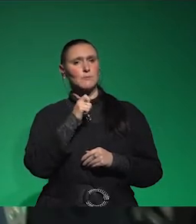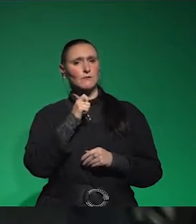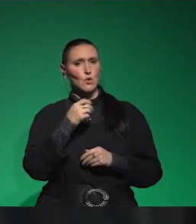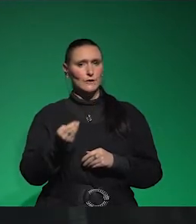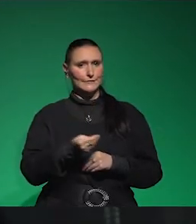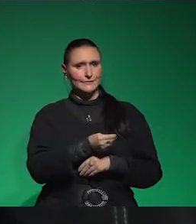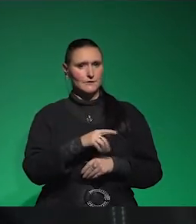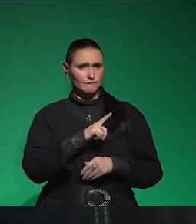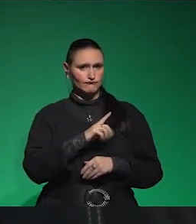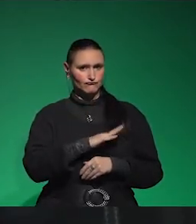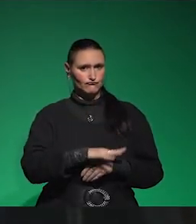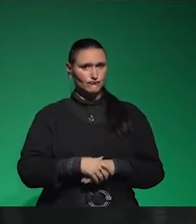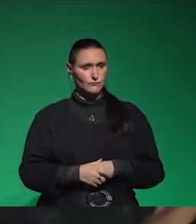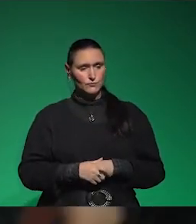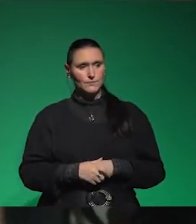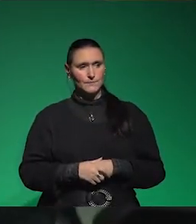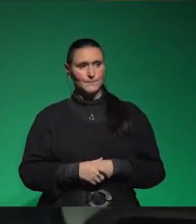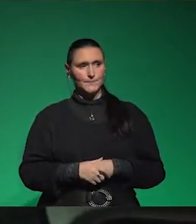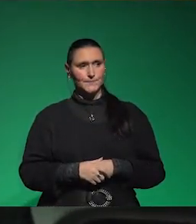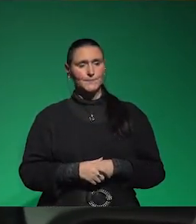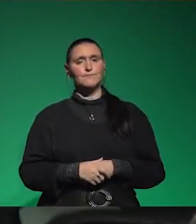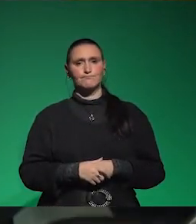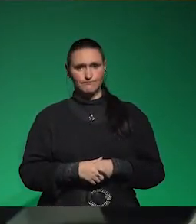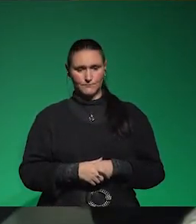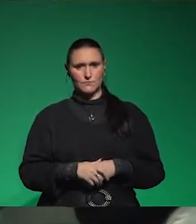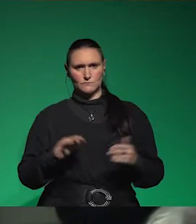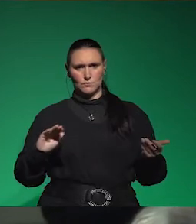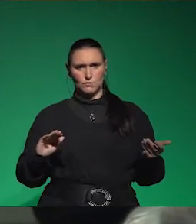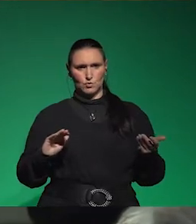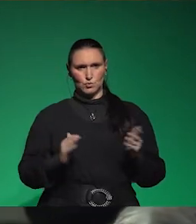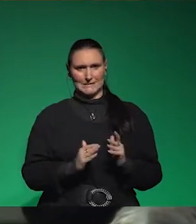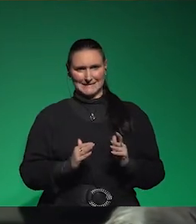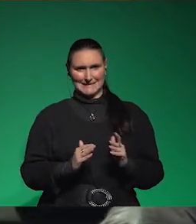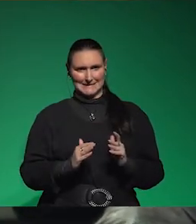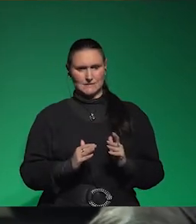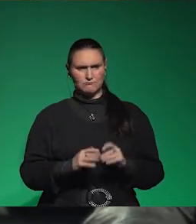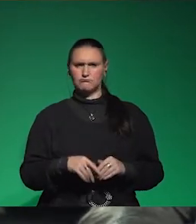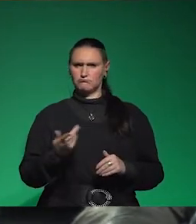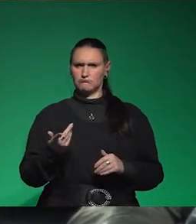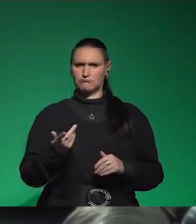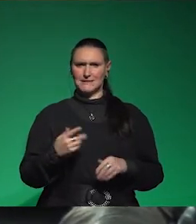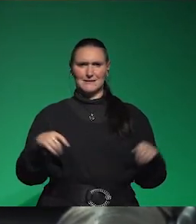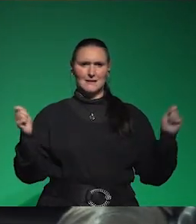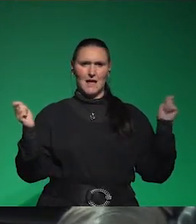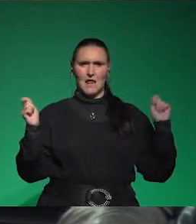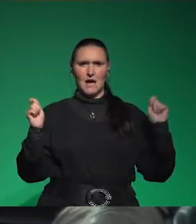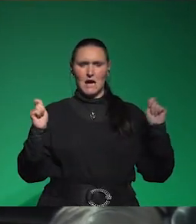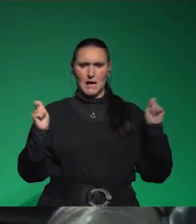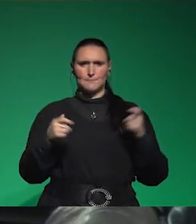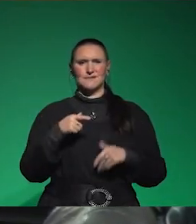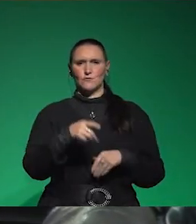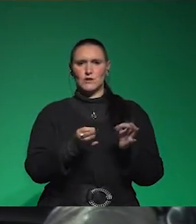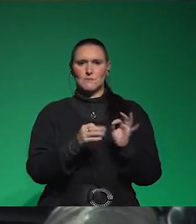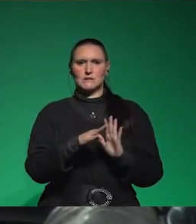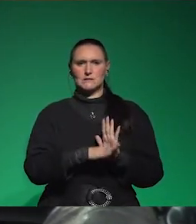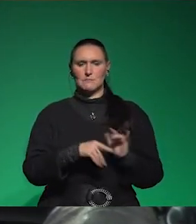wird. Ganz kurz. Wann sind bei Ihnen die roten Lampen angegangen für diese Maßnahmen,